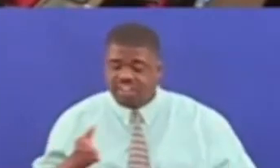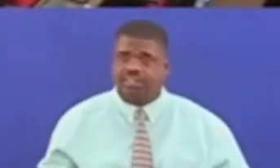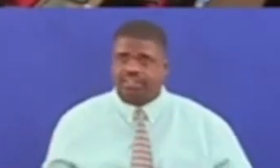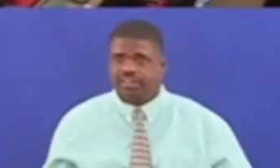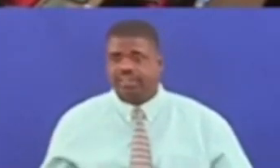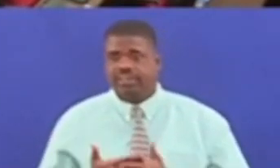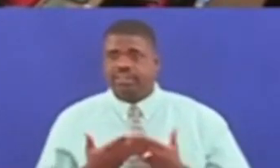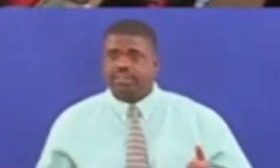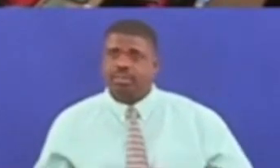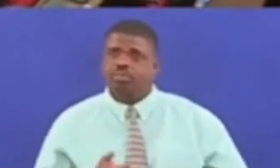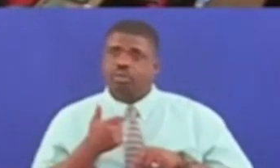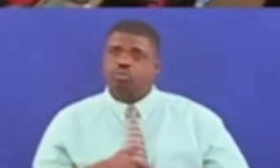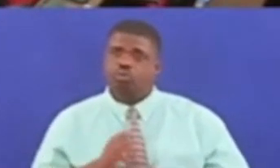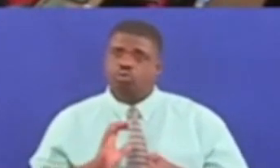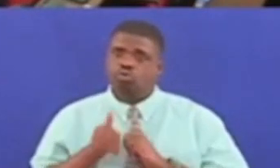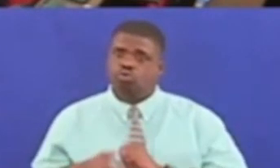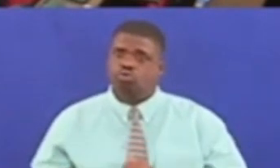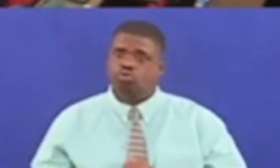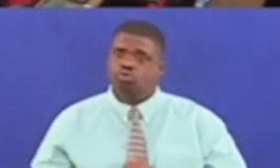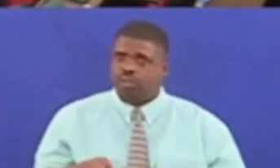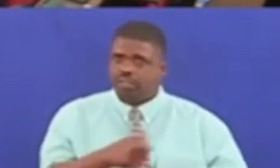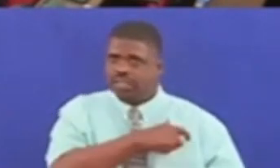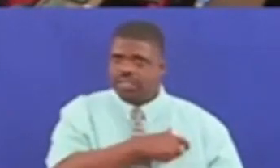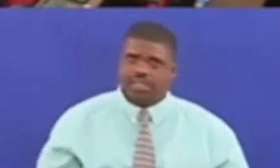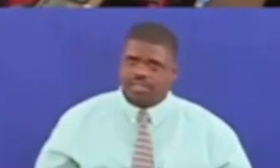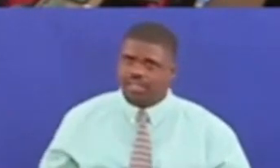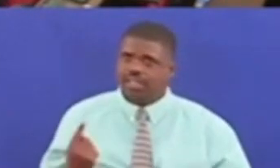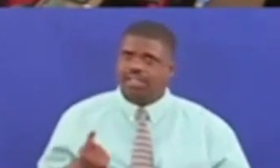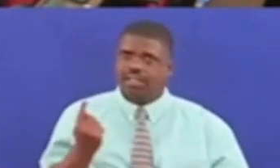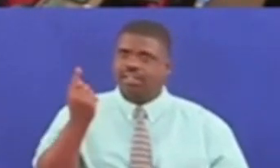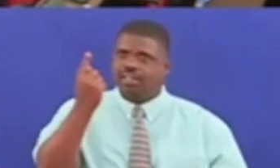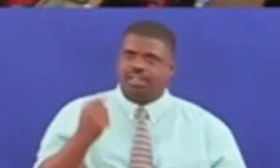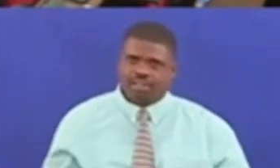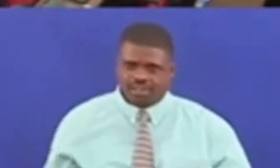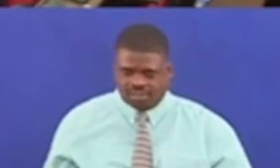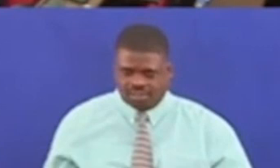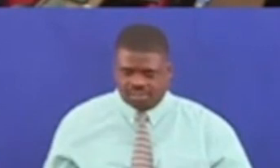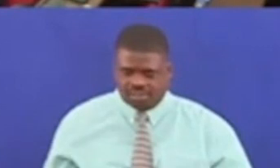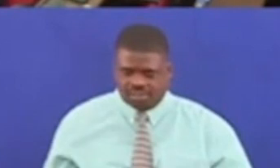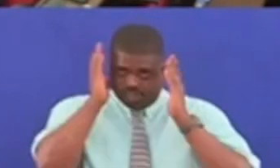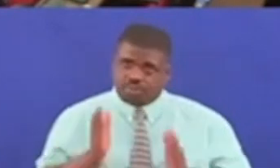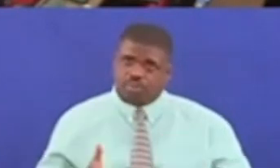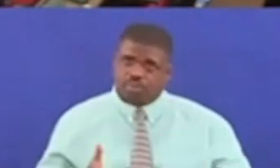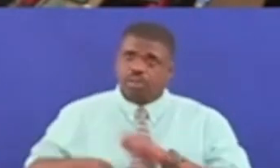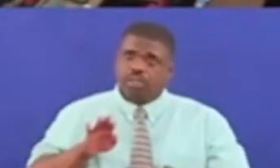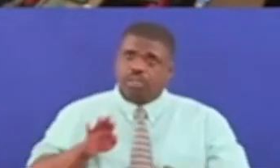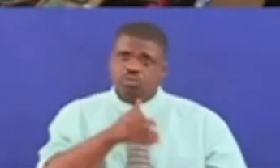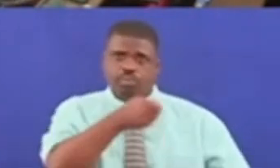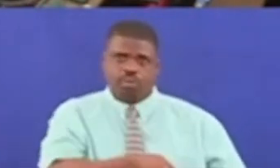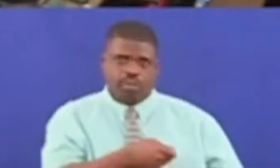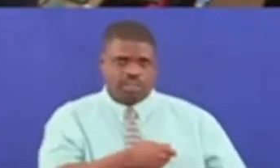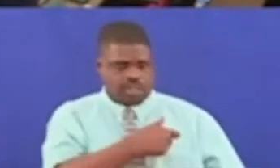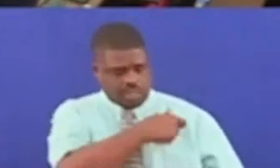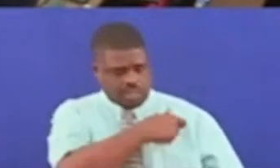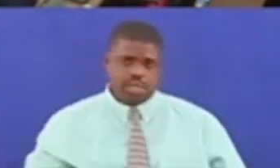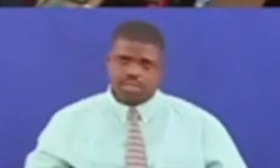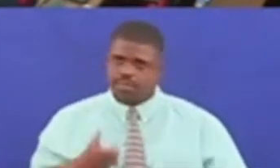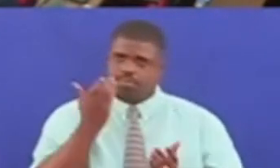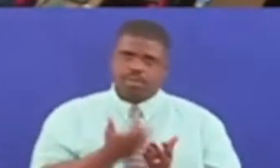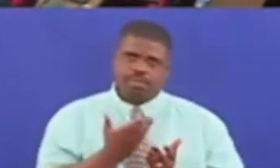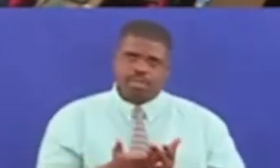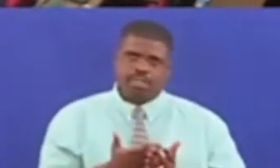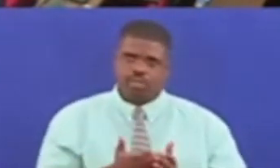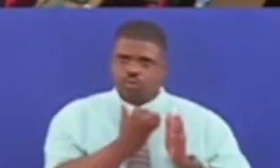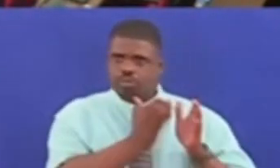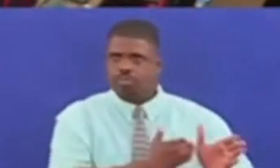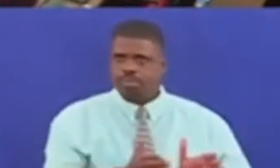Serikali imehimizwa kuwekea mazingira rafiki wawekezaji nchini ili waweze kuleta manufaa katika maendeleo ya kiuchumi hapa nchini. Hayo